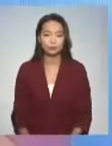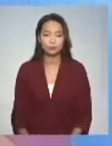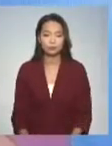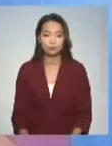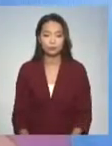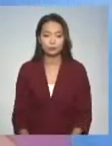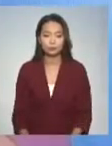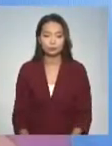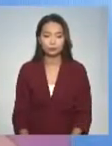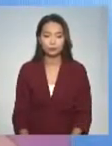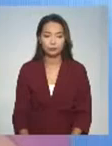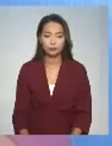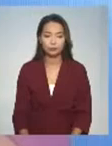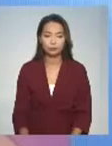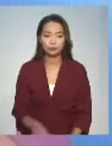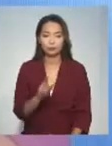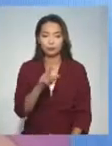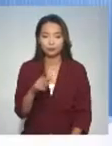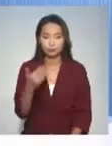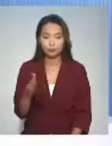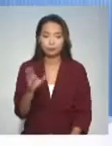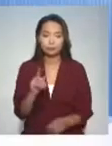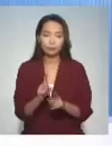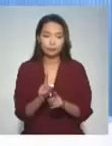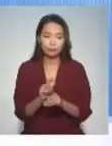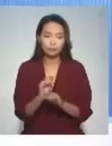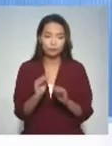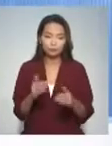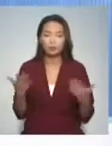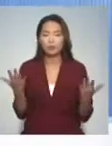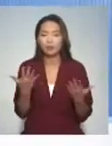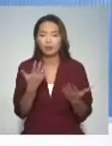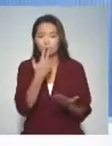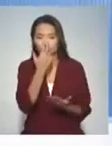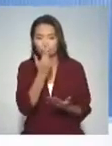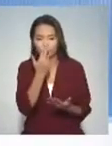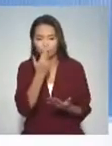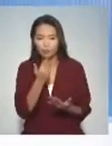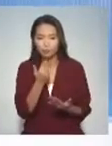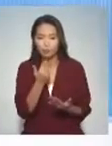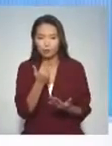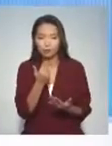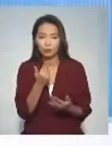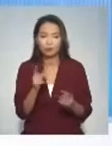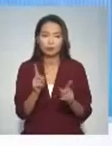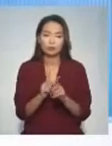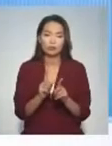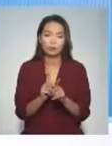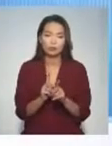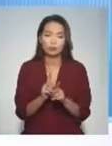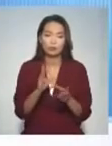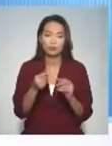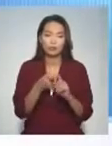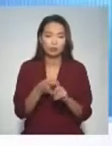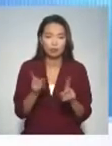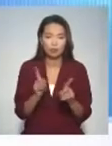Әсіресе қосалқы аурулары бар балаларда қандай тұмау болсын, жаңағы жеті респираторлық инфекция болсын,